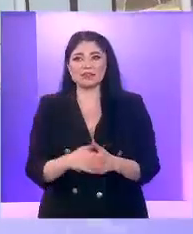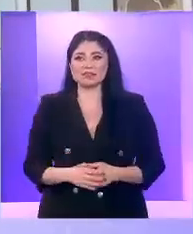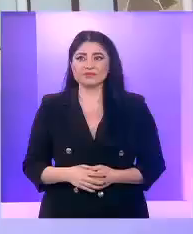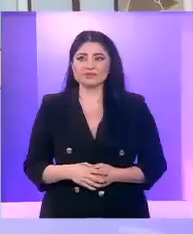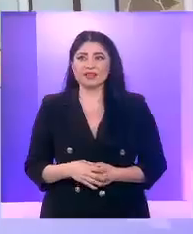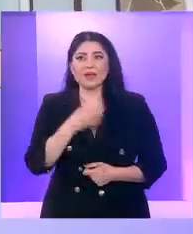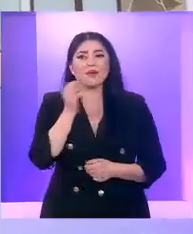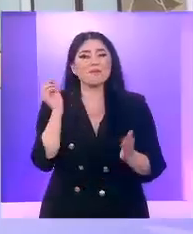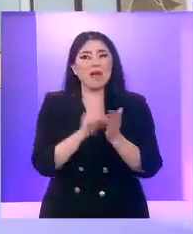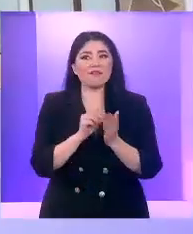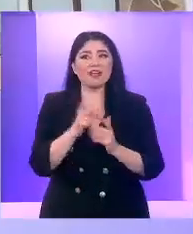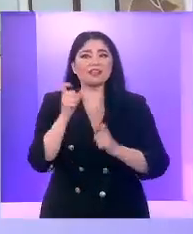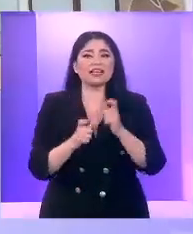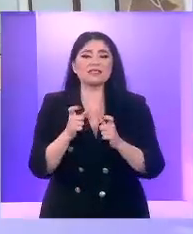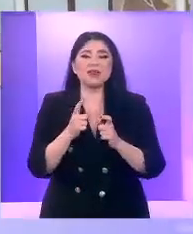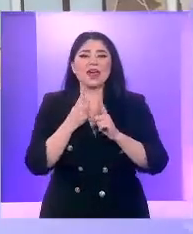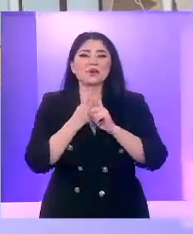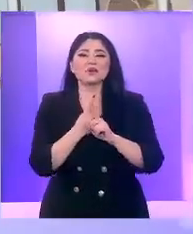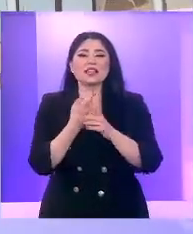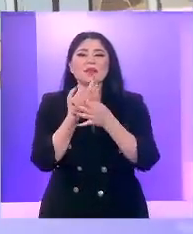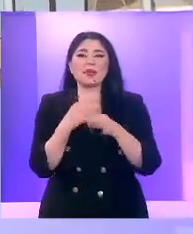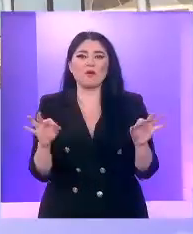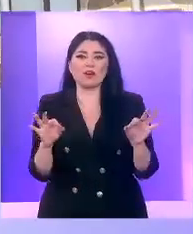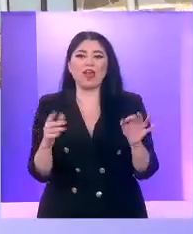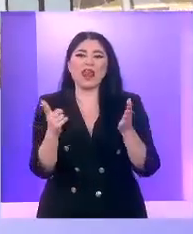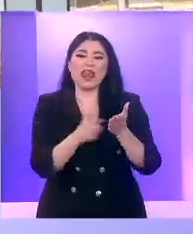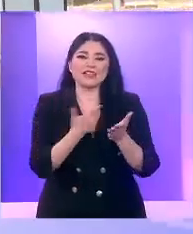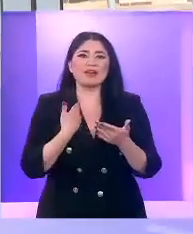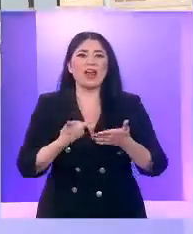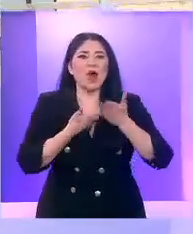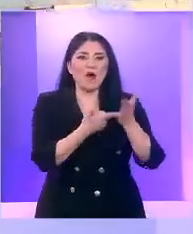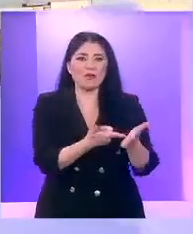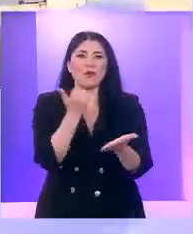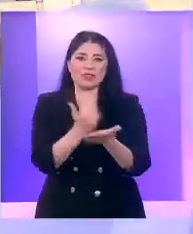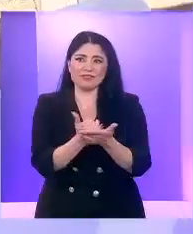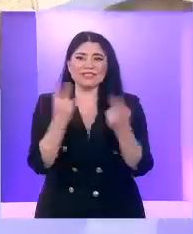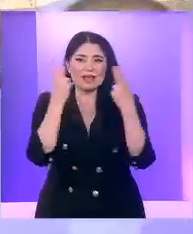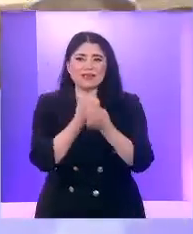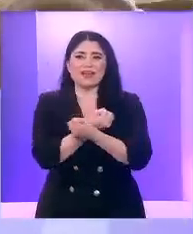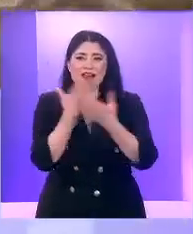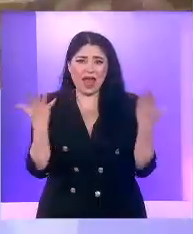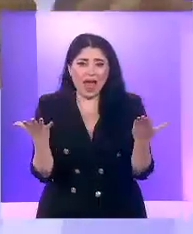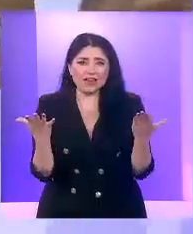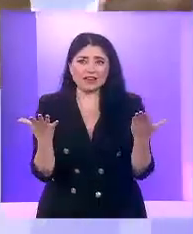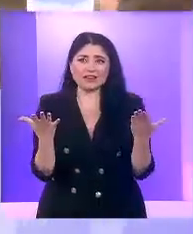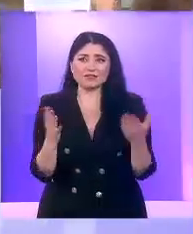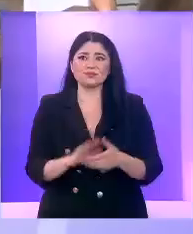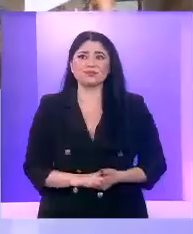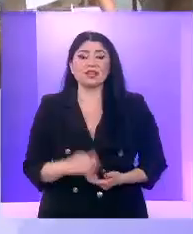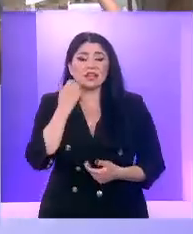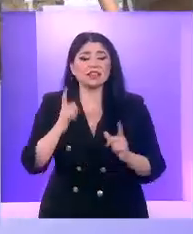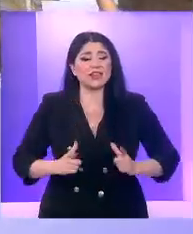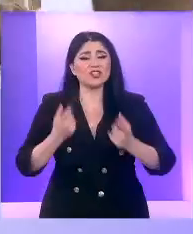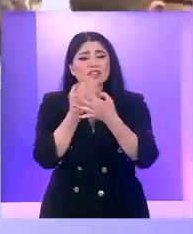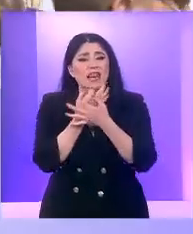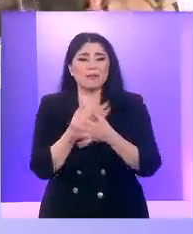aveam să vă predau despre democrație, dar lecția pe care vă ofer pe viu înseamnă clar că atunci când trăiești în democrație